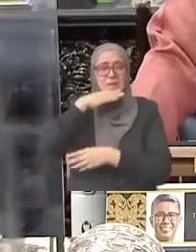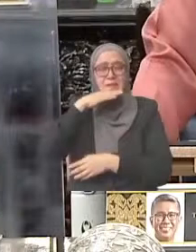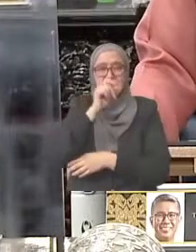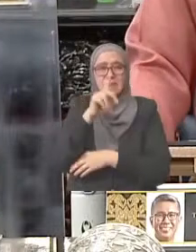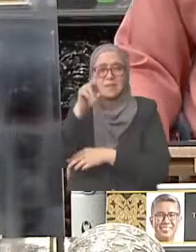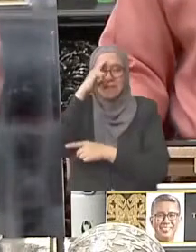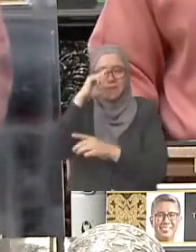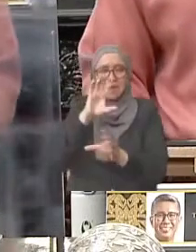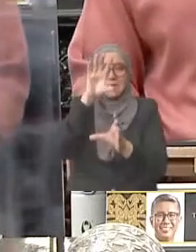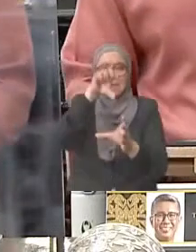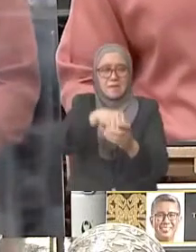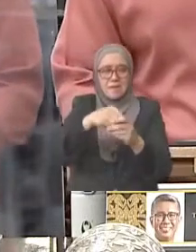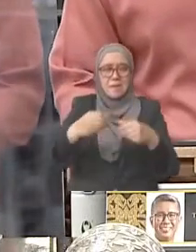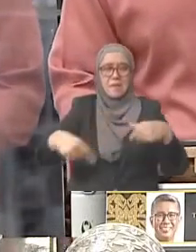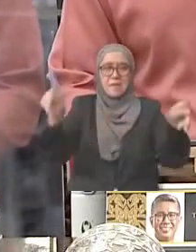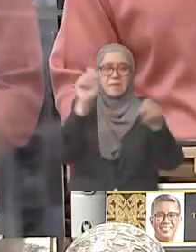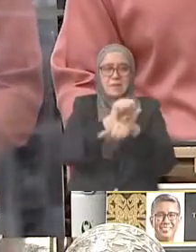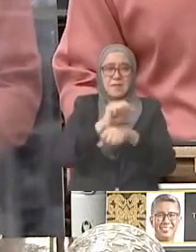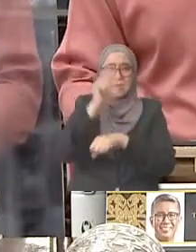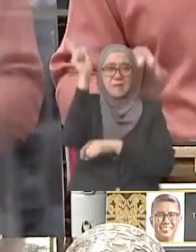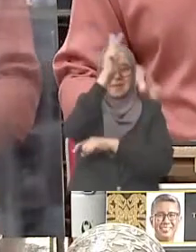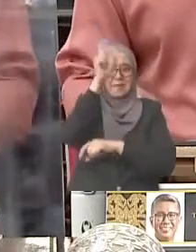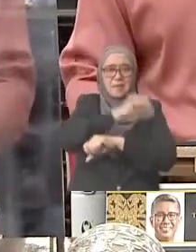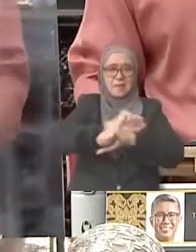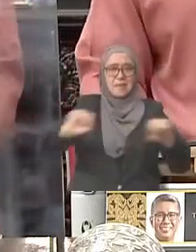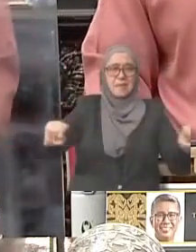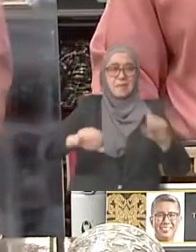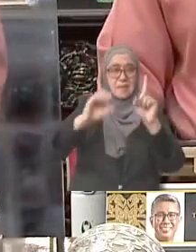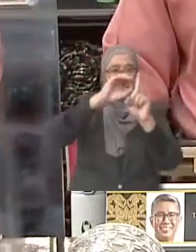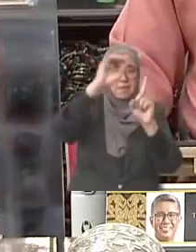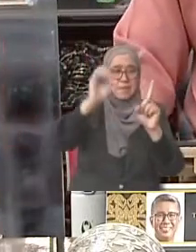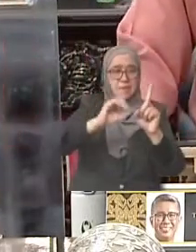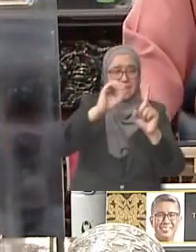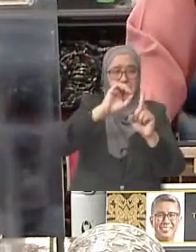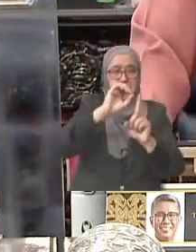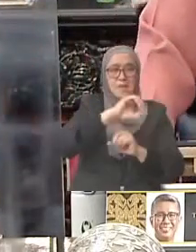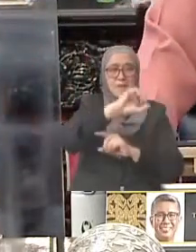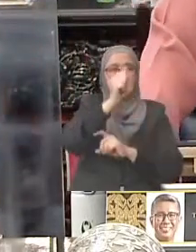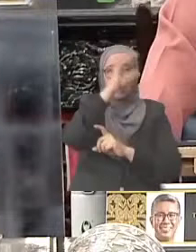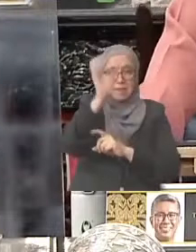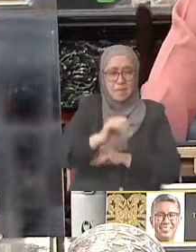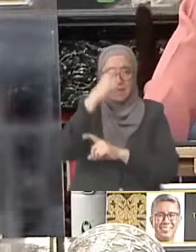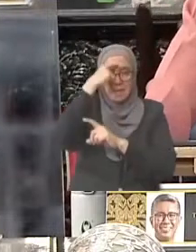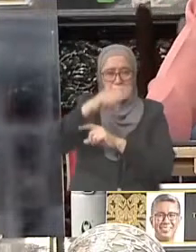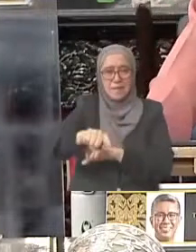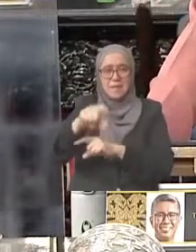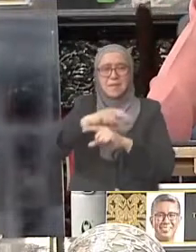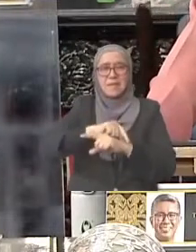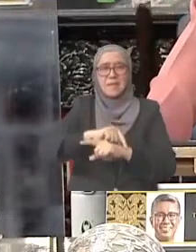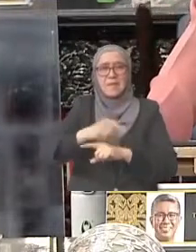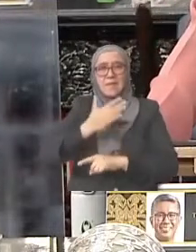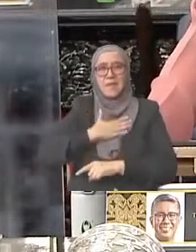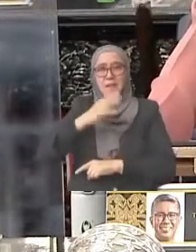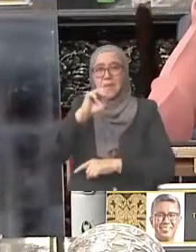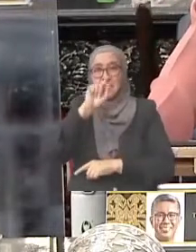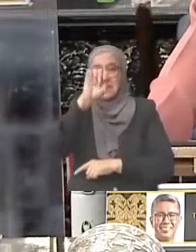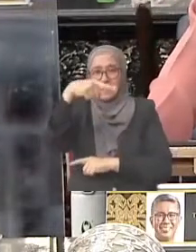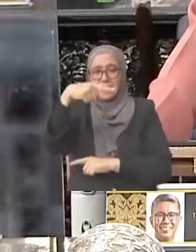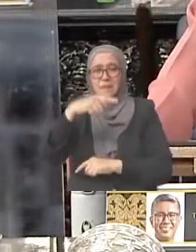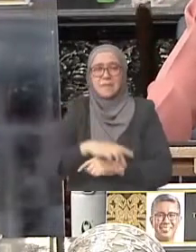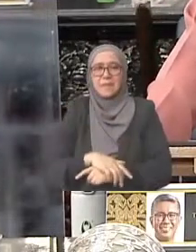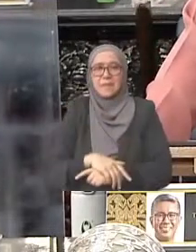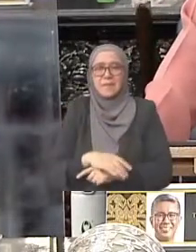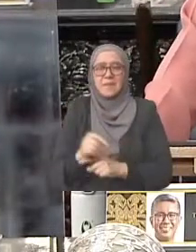kota khas sebanyak 100 untuk programming step kepada golongan Oke mungkin tidak ramai yang mengenali gerangan